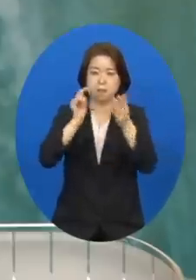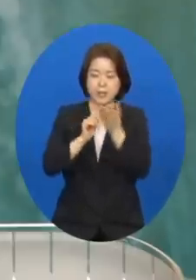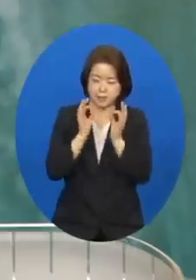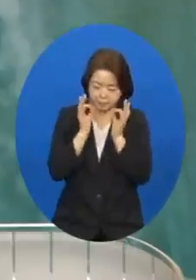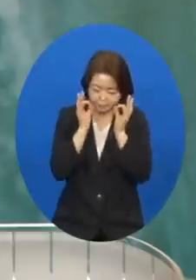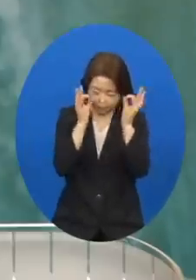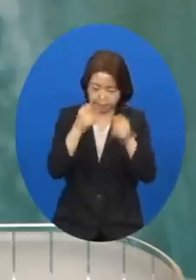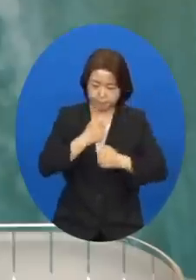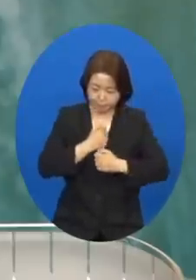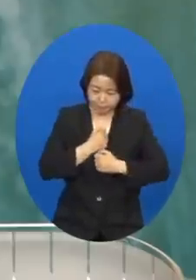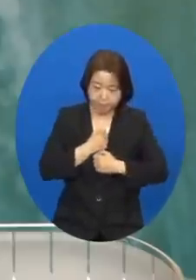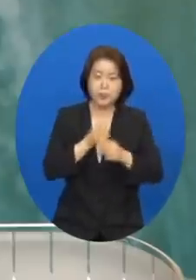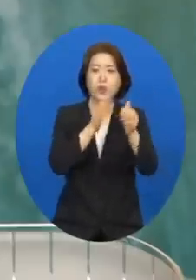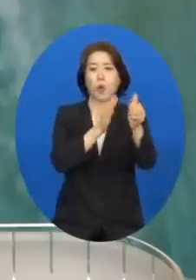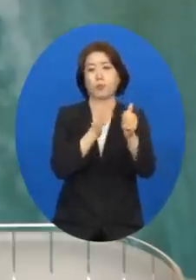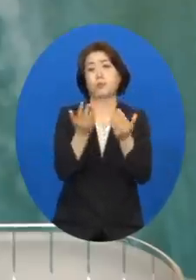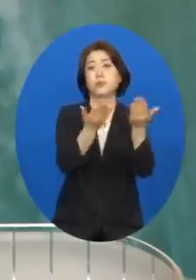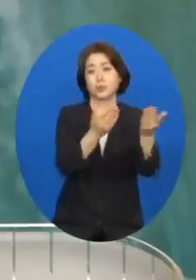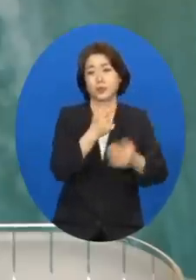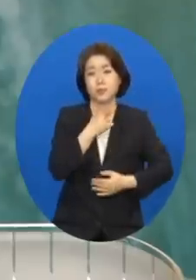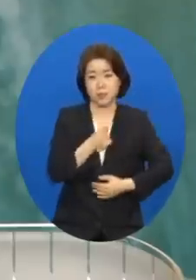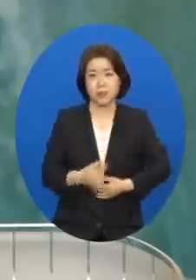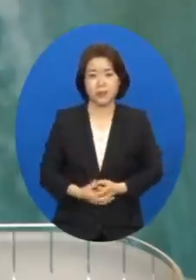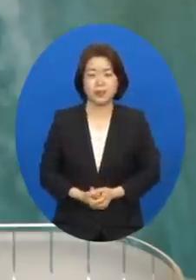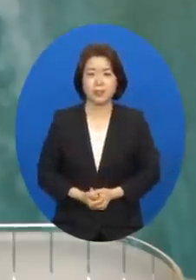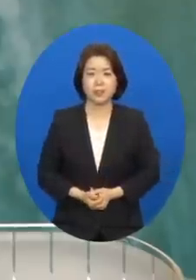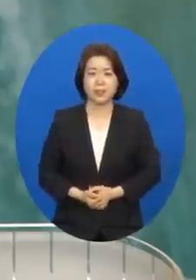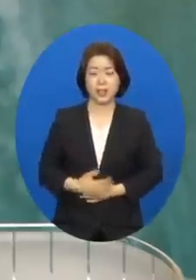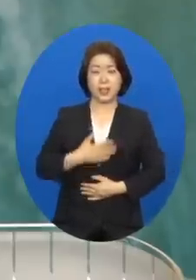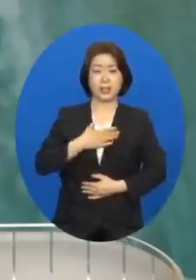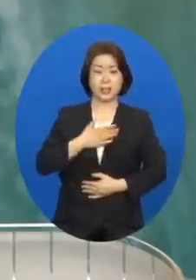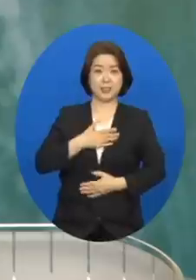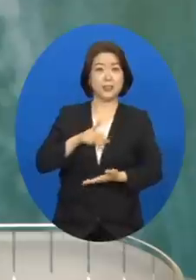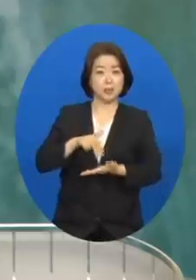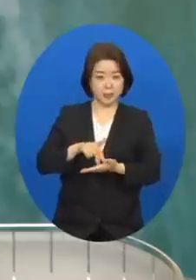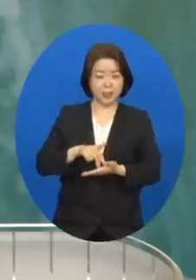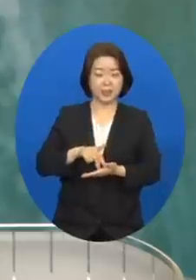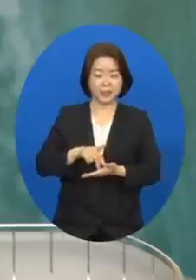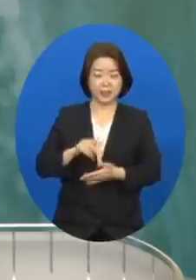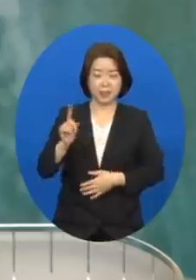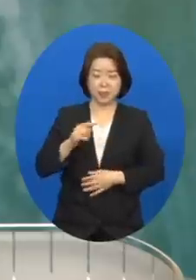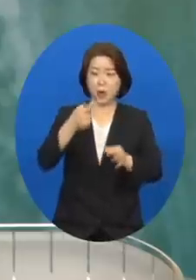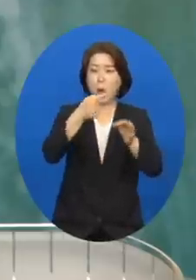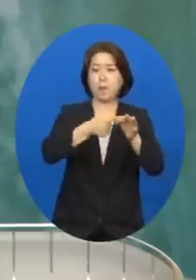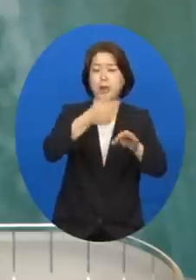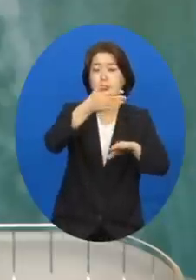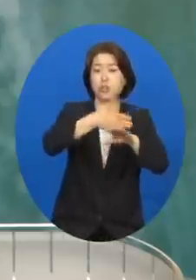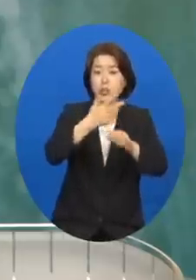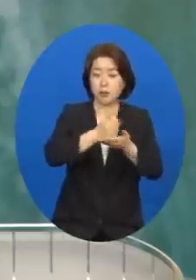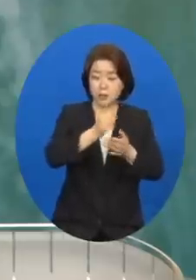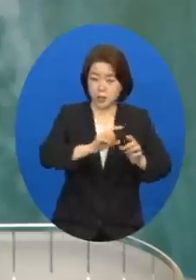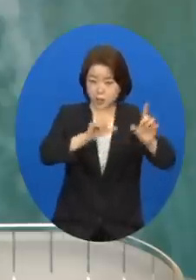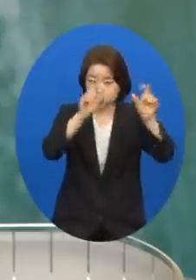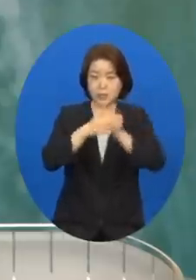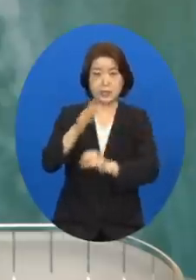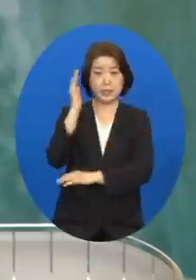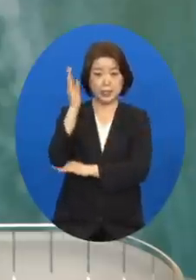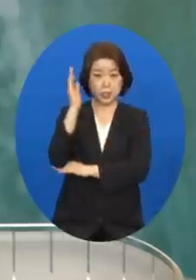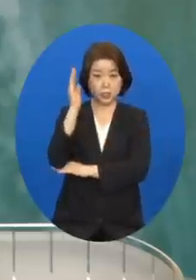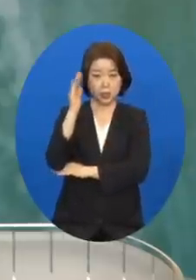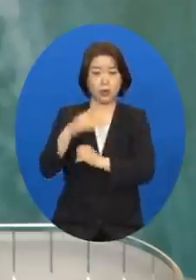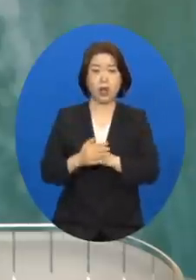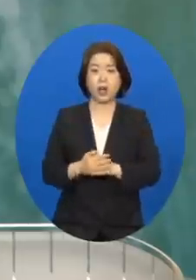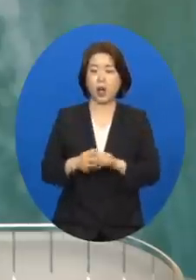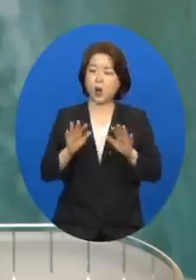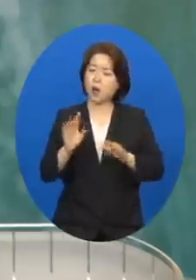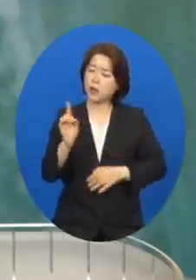지키도록 권하고 싶은 것입니다. 저에게 있어서는 아마 맥주 감사 주일 설교가 아마 어쩌면